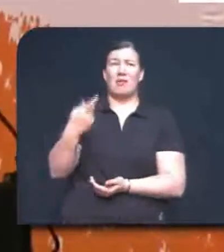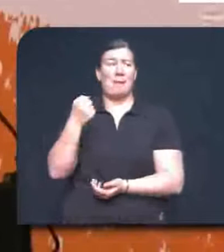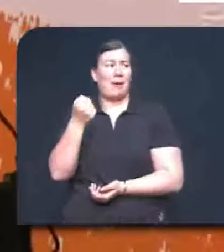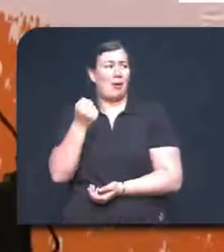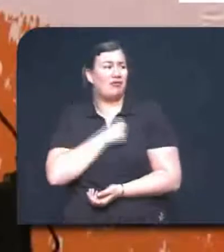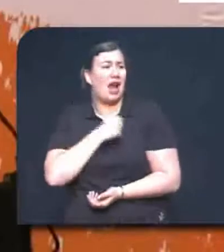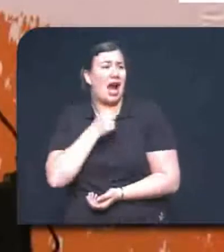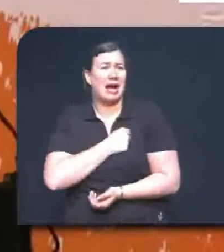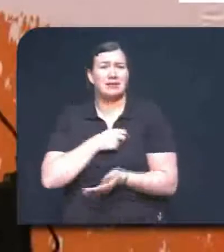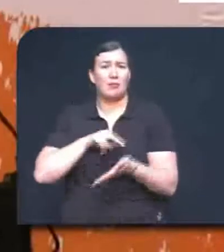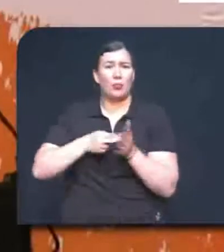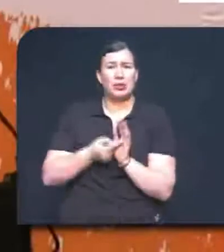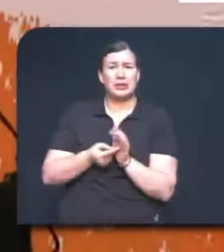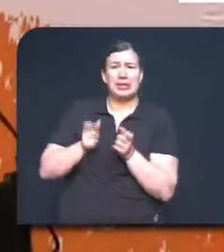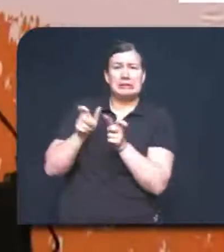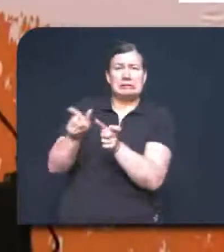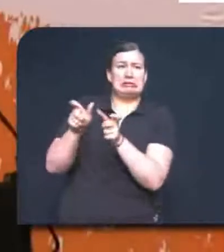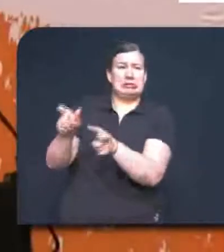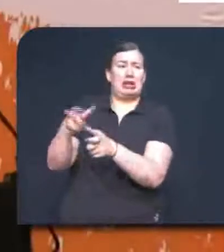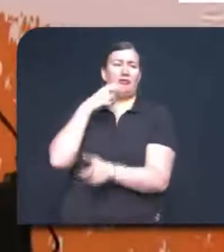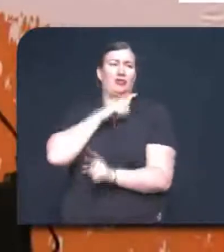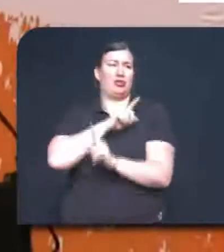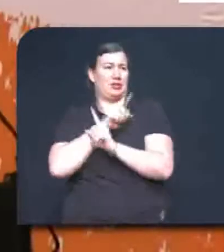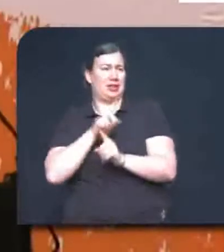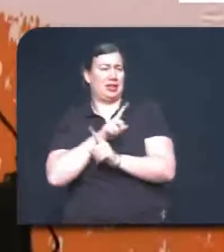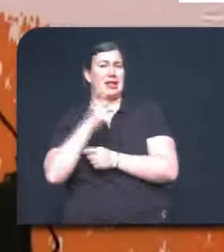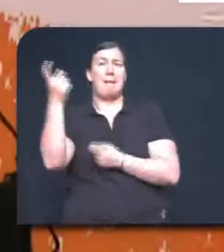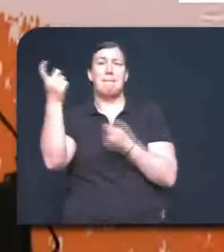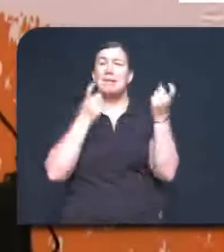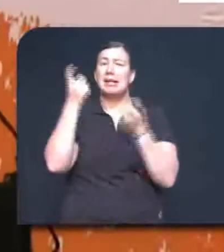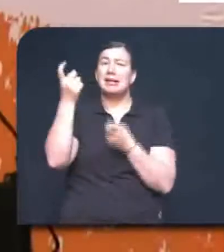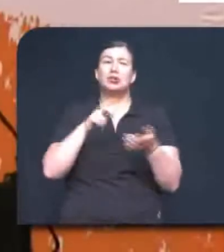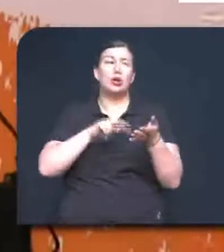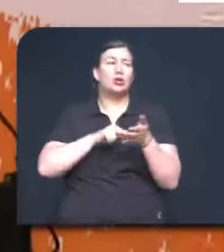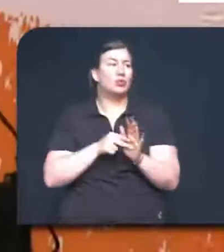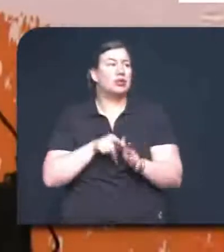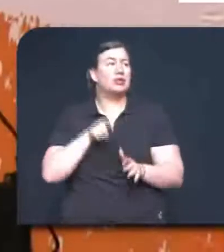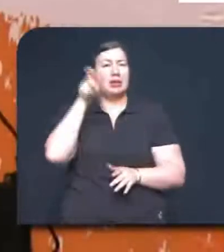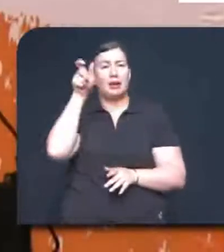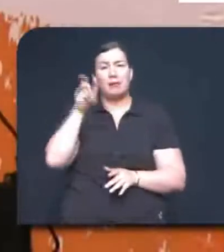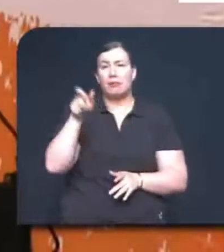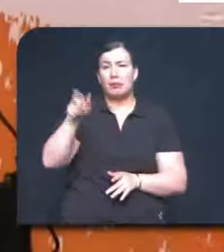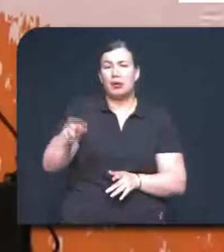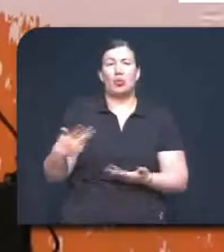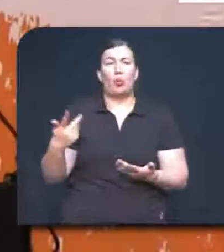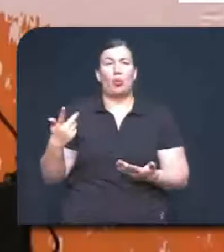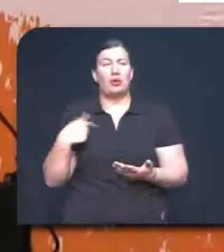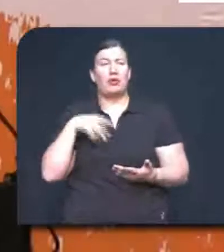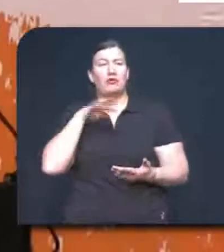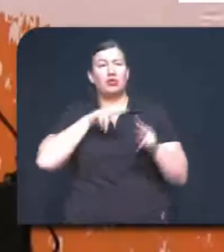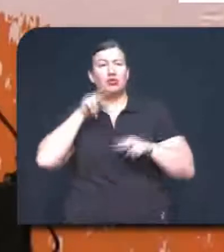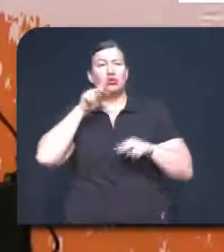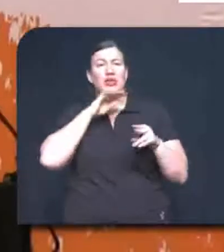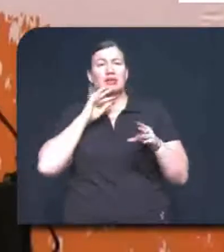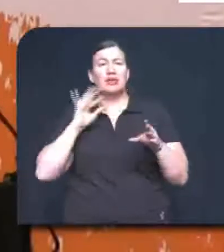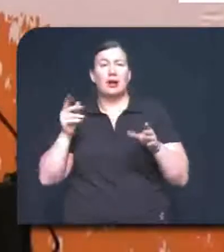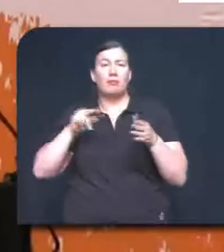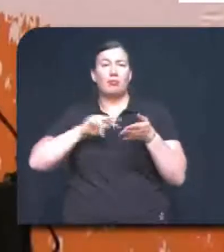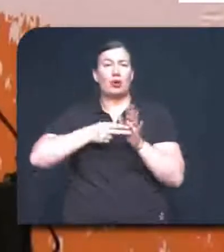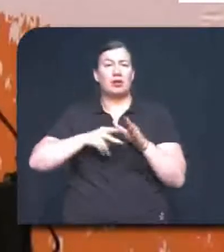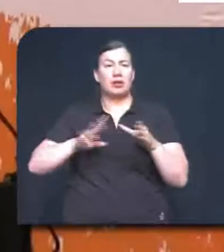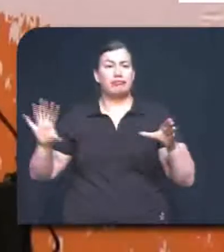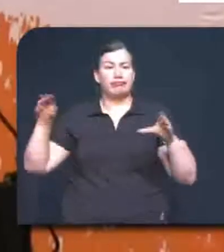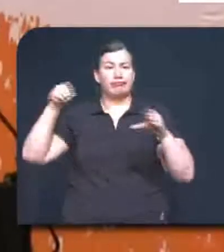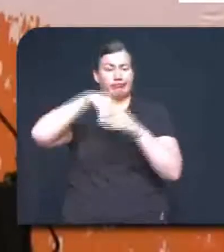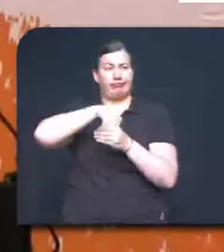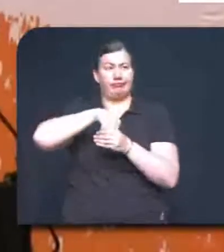betreiben kann Migrationspolitik handelt von Menschen die in alle Prozesse eingebunden werden sollen die ihre Möglichkeiten